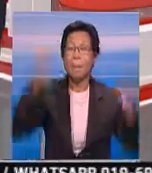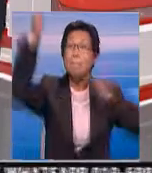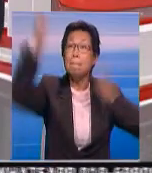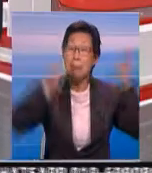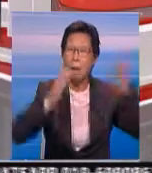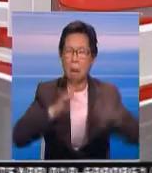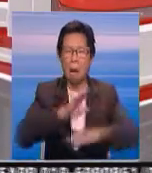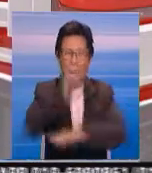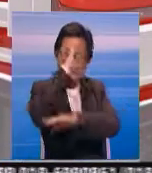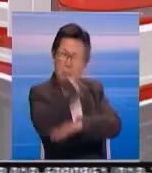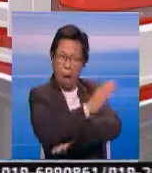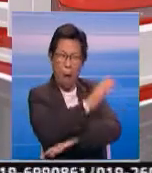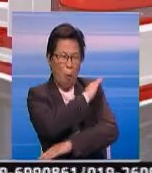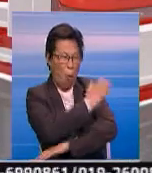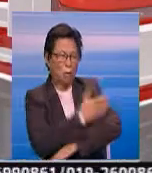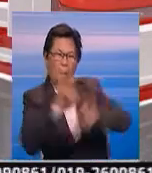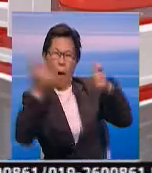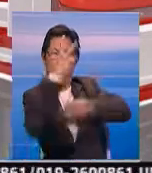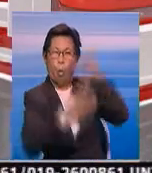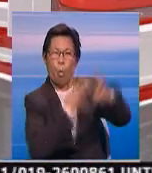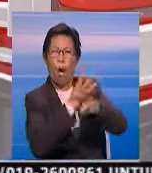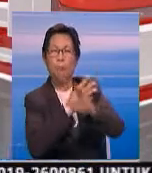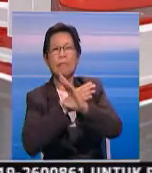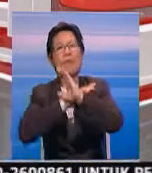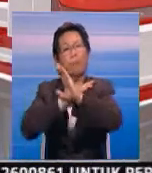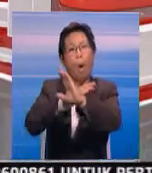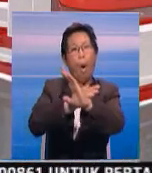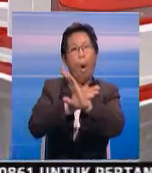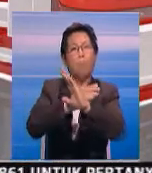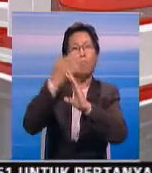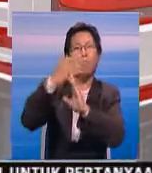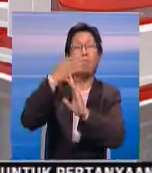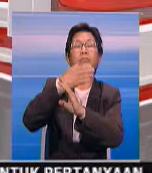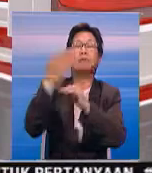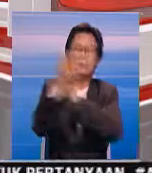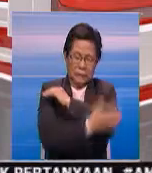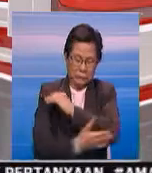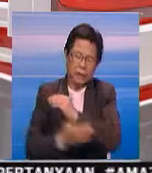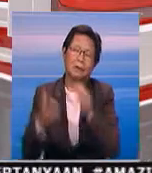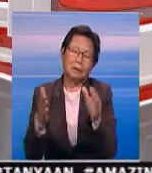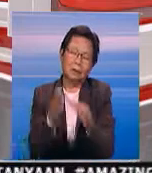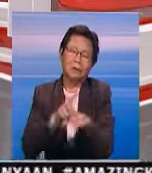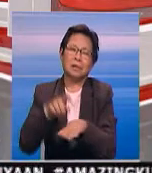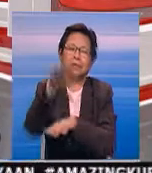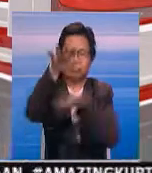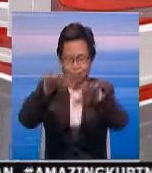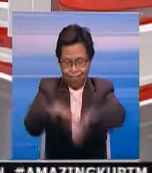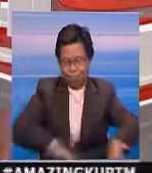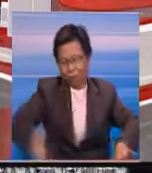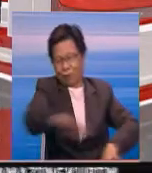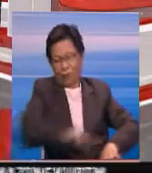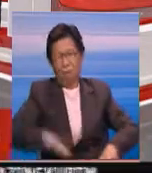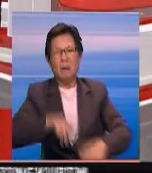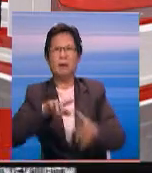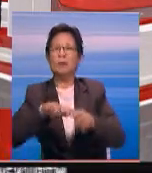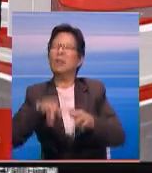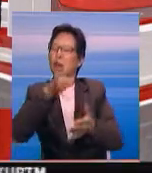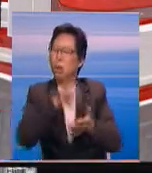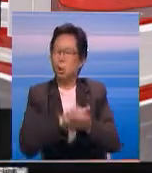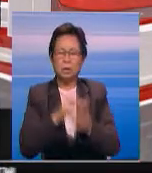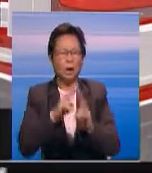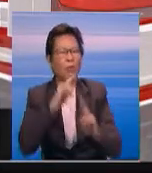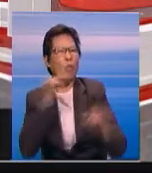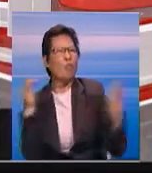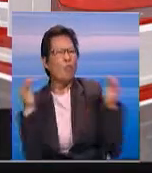Malaysia membidas tindakan kuasa besar dunia mengenakan sekatan ekonomi terhadap negara kecil di rantau ini. Perbuatan terbabit disifatkan sangat